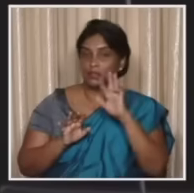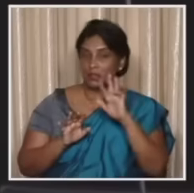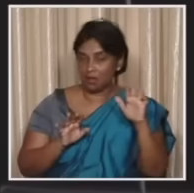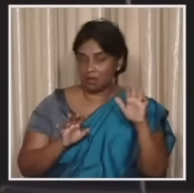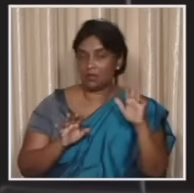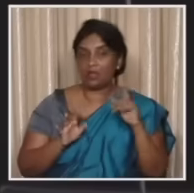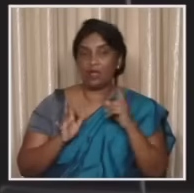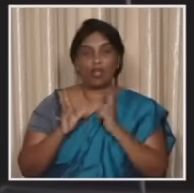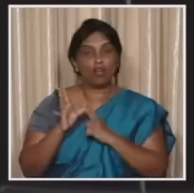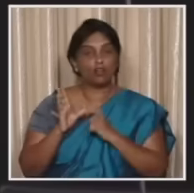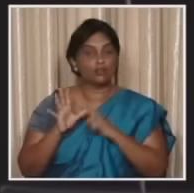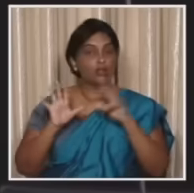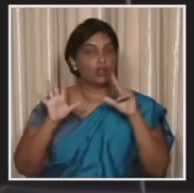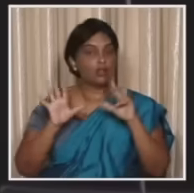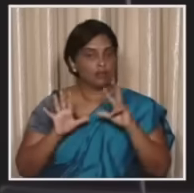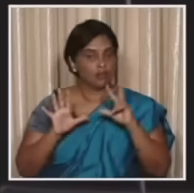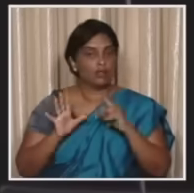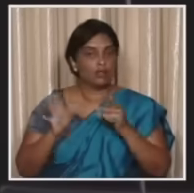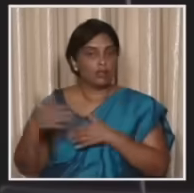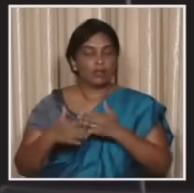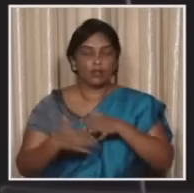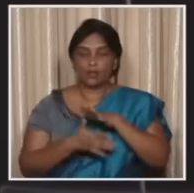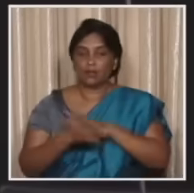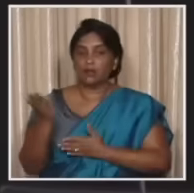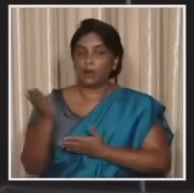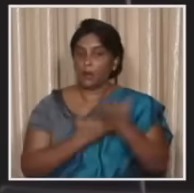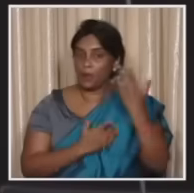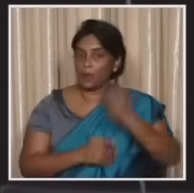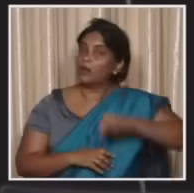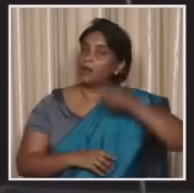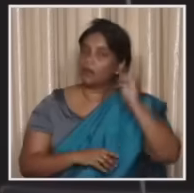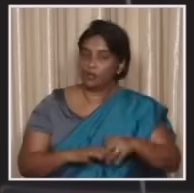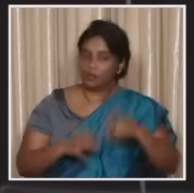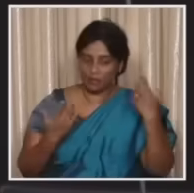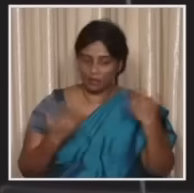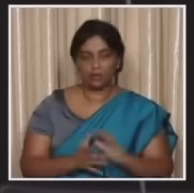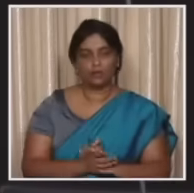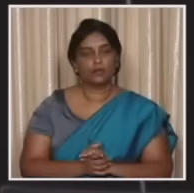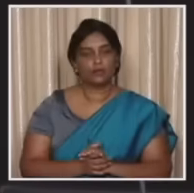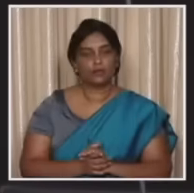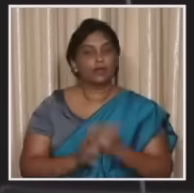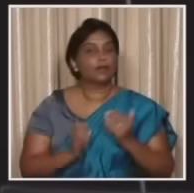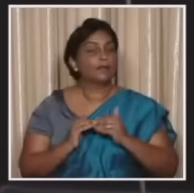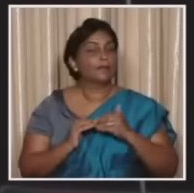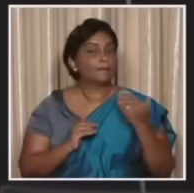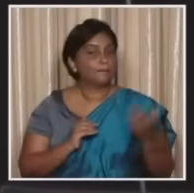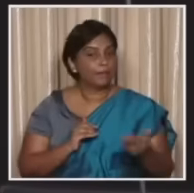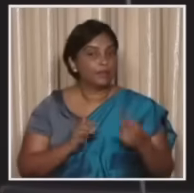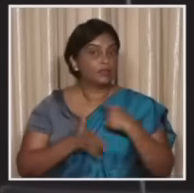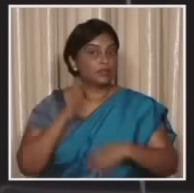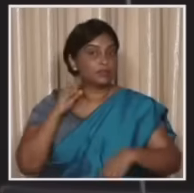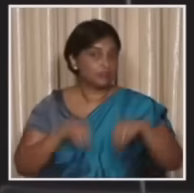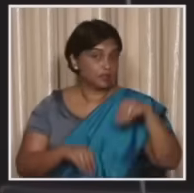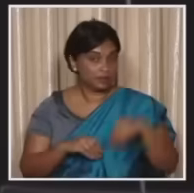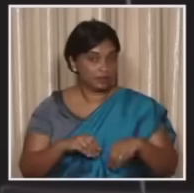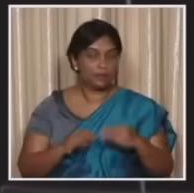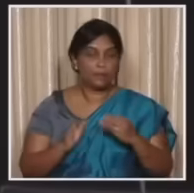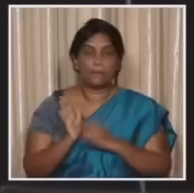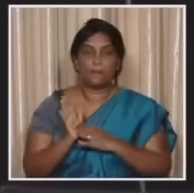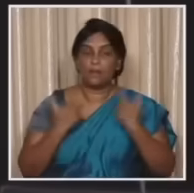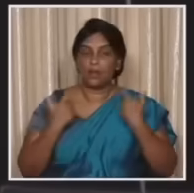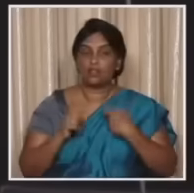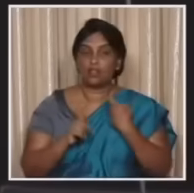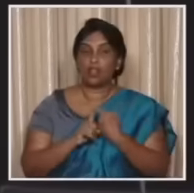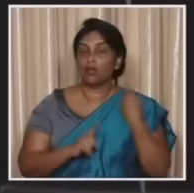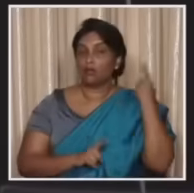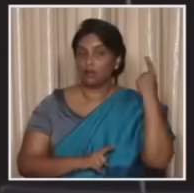2019 අටවැනි මාසේ අටවැනිදා කැබිනට් පත්‍රිකාවක් දාලා අනුමත කරගත්තා. ඊට පස්සේ ඡන්දේනකොට මහින්ද මහත්තයා